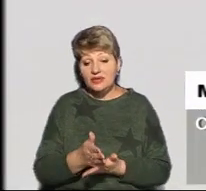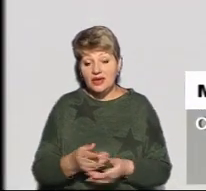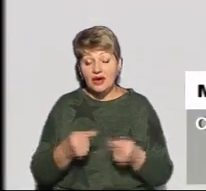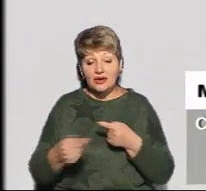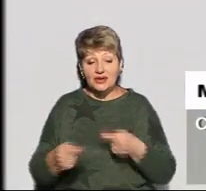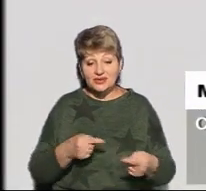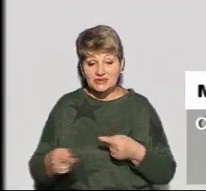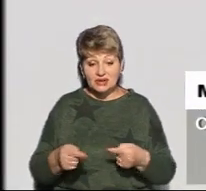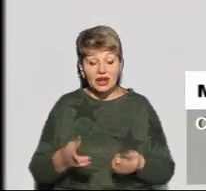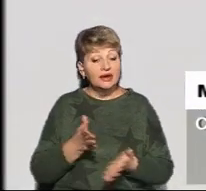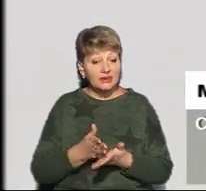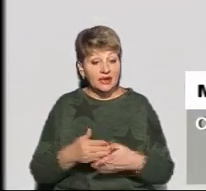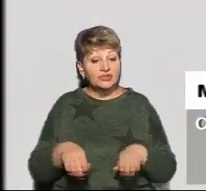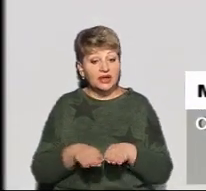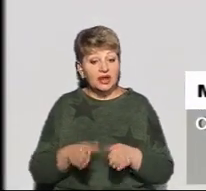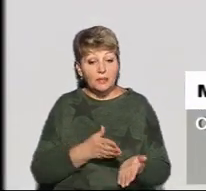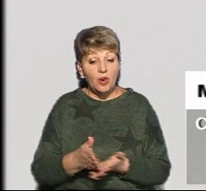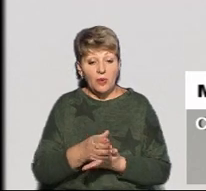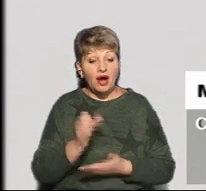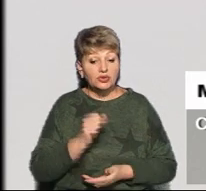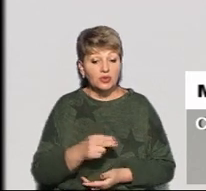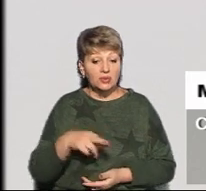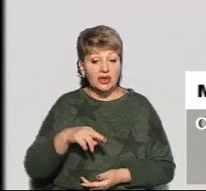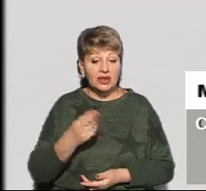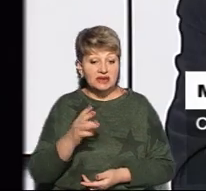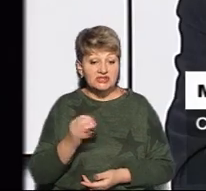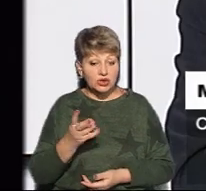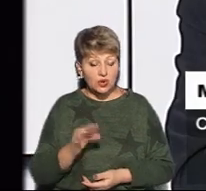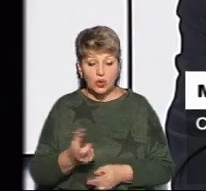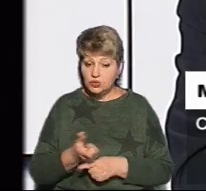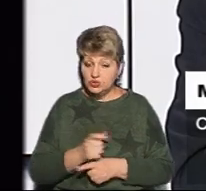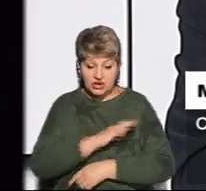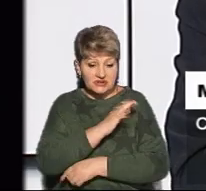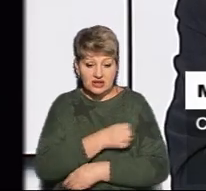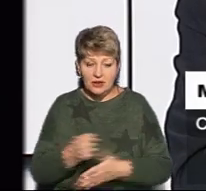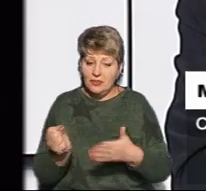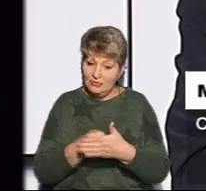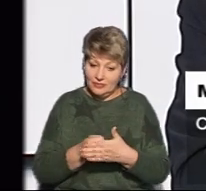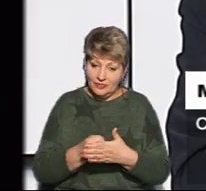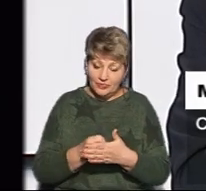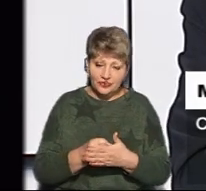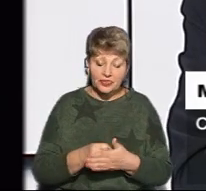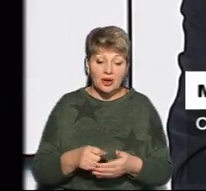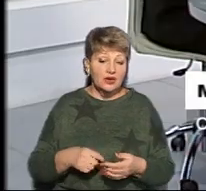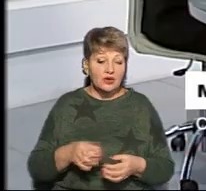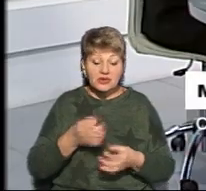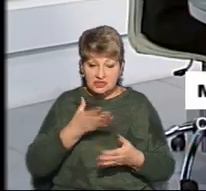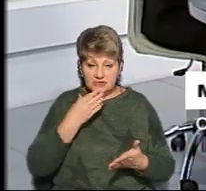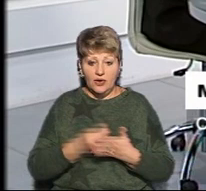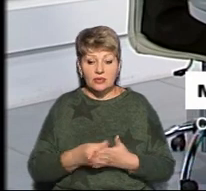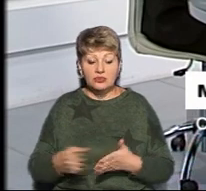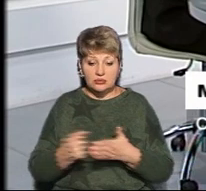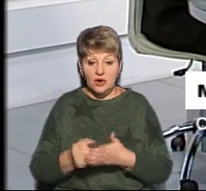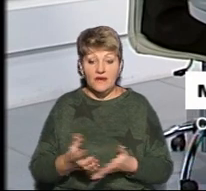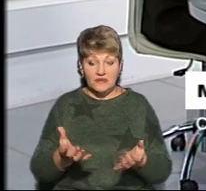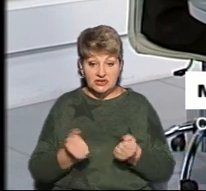Є такі політики, наприклад, як Антон Яценко, дуже сильні лобісти і люди, які добиваються свого попри все. От, поставивши собі